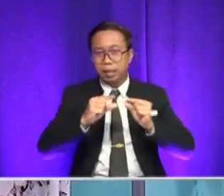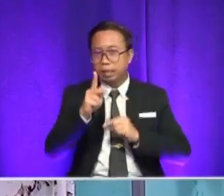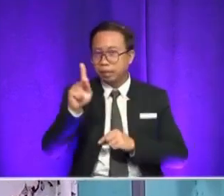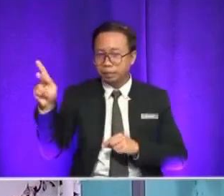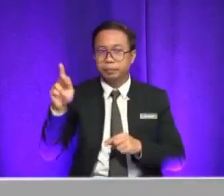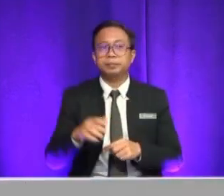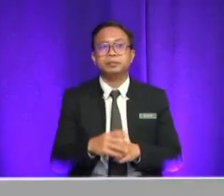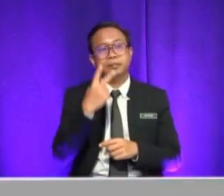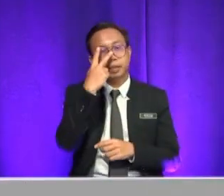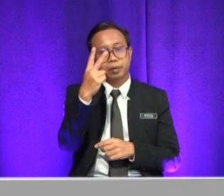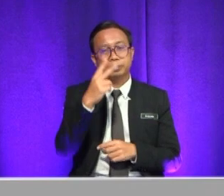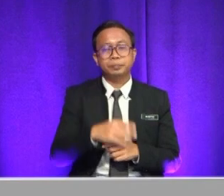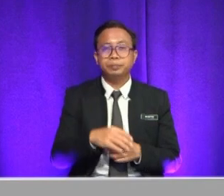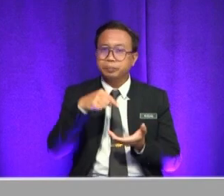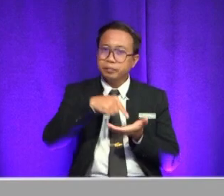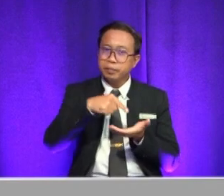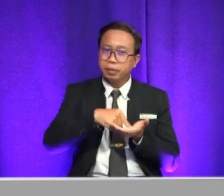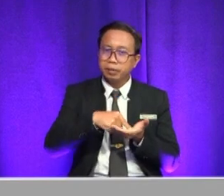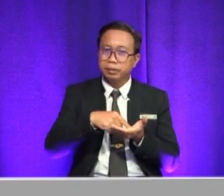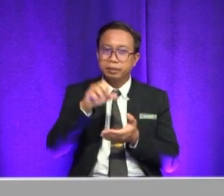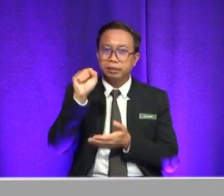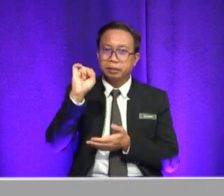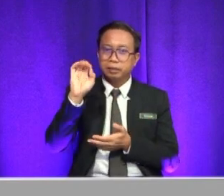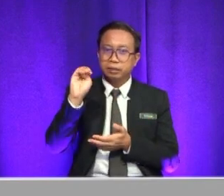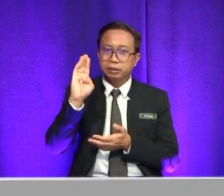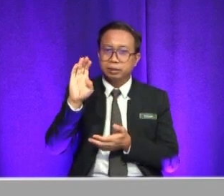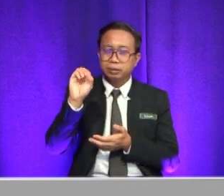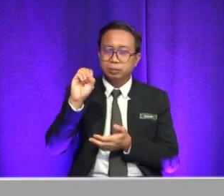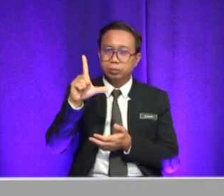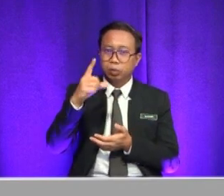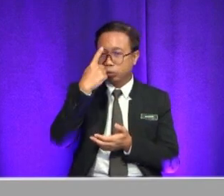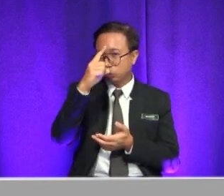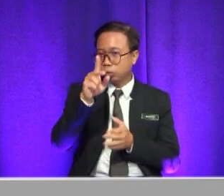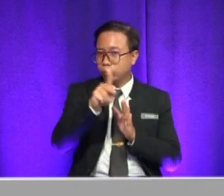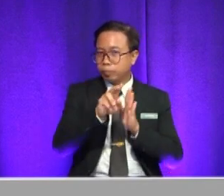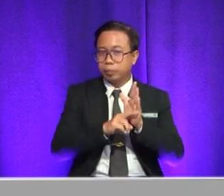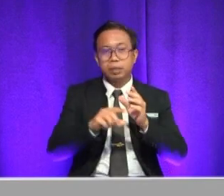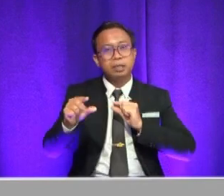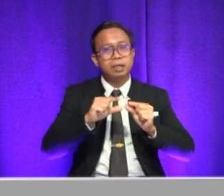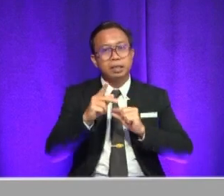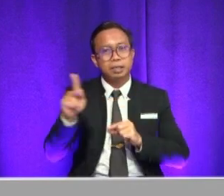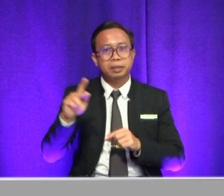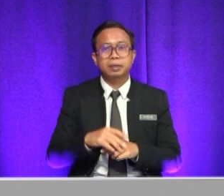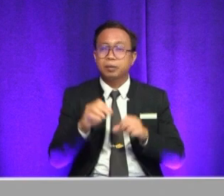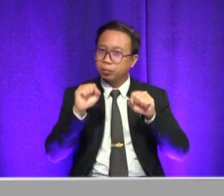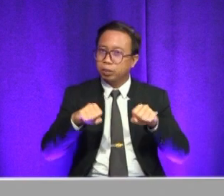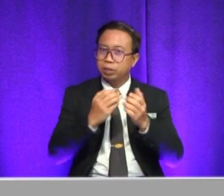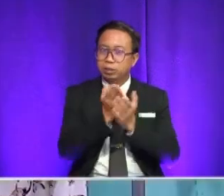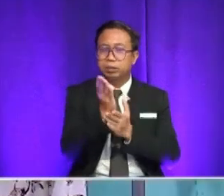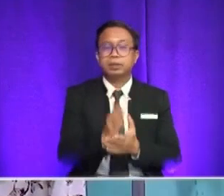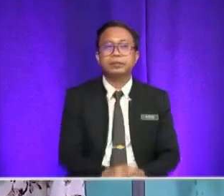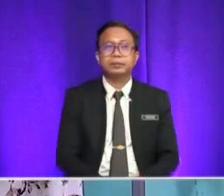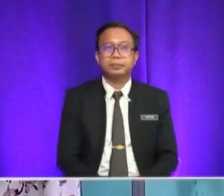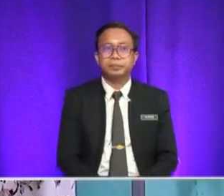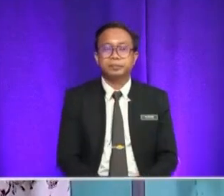pergerakan yang kita nampak dekat sini, ini adalah simbol untuk sensor pergerakan. Okey, boleh saya teruskan?